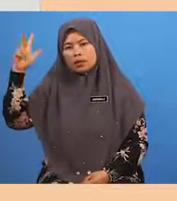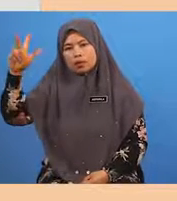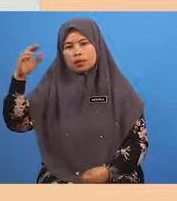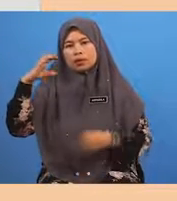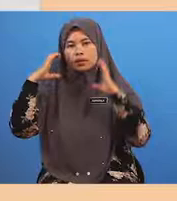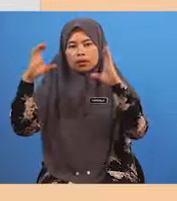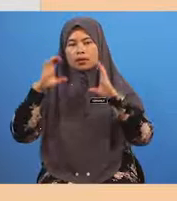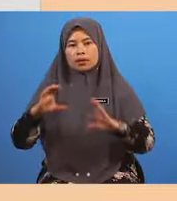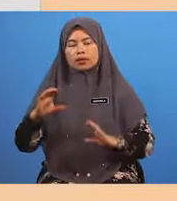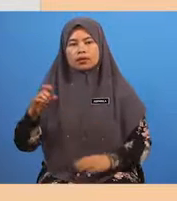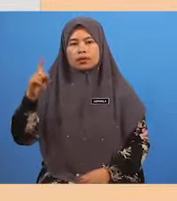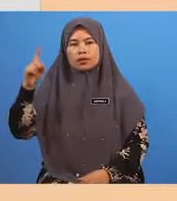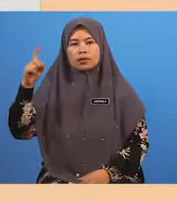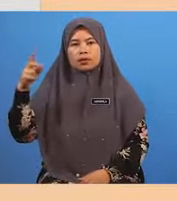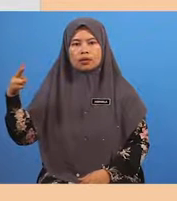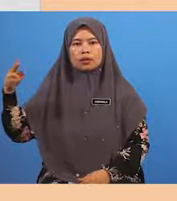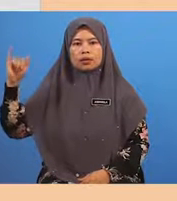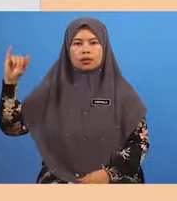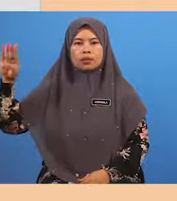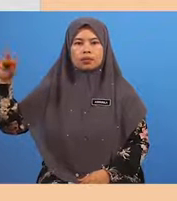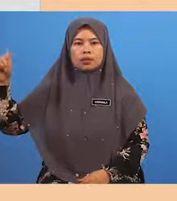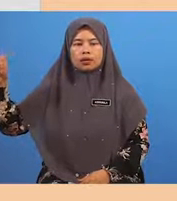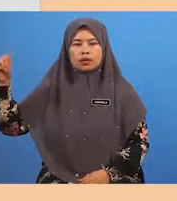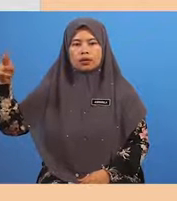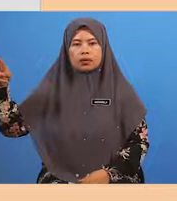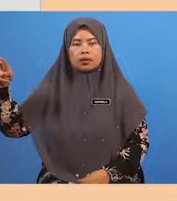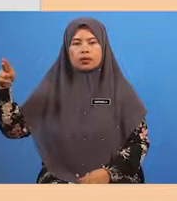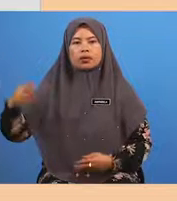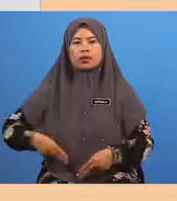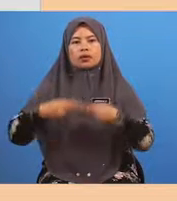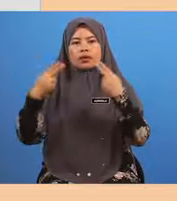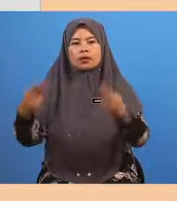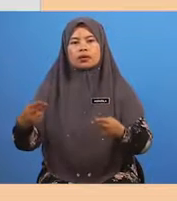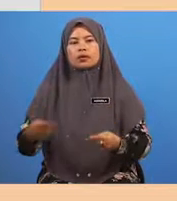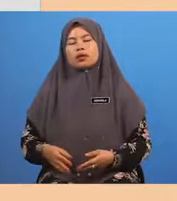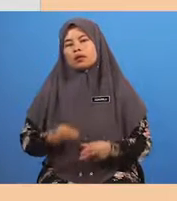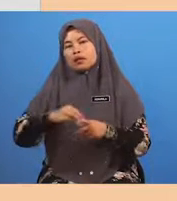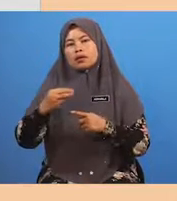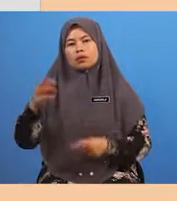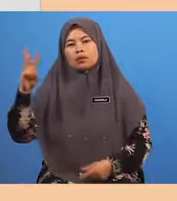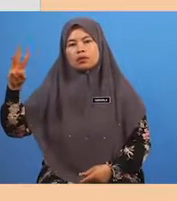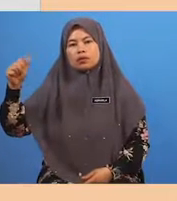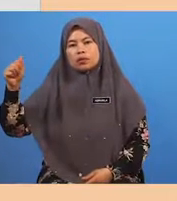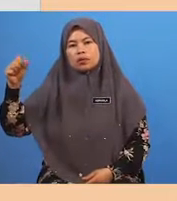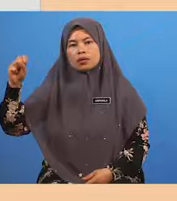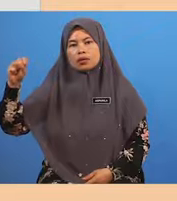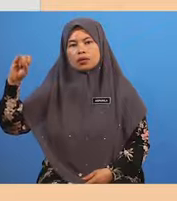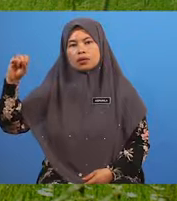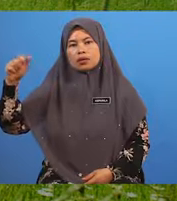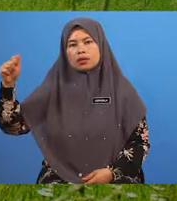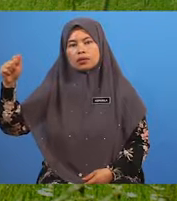dan wasiat dengan syarat tidak melebihi 1/3 daripada nilai keseluruhan harta keluarga